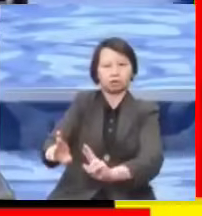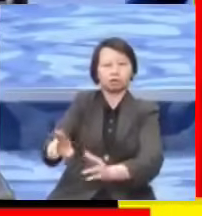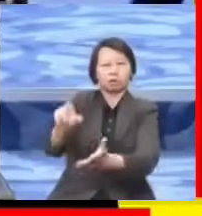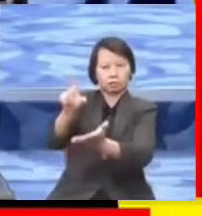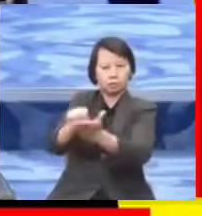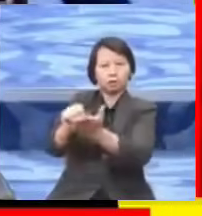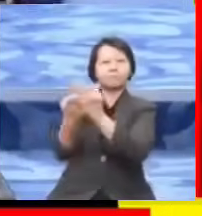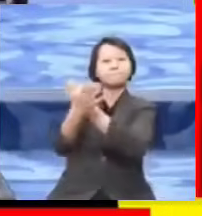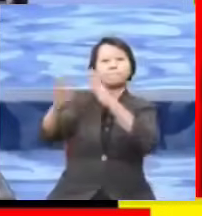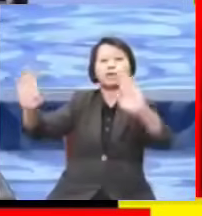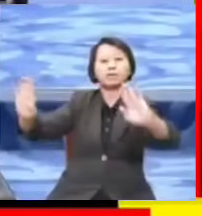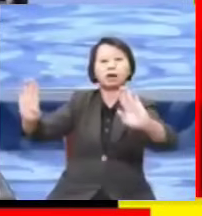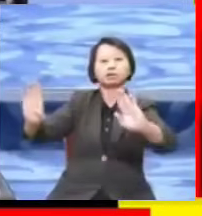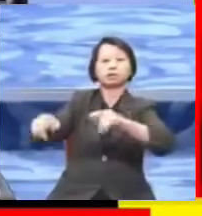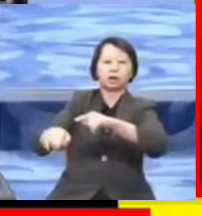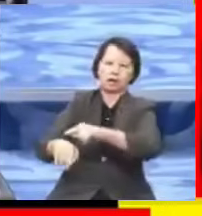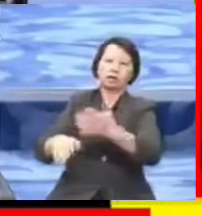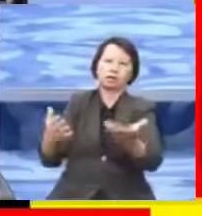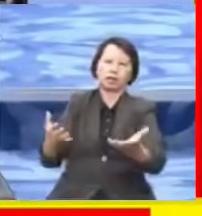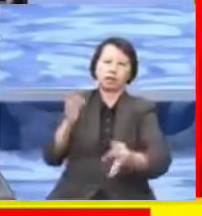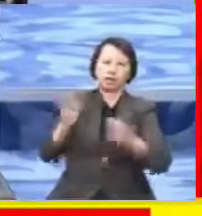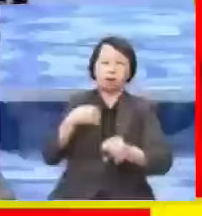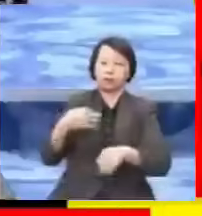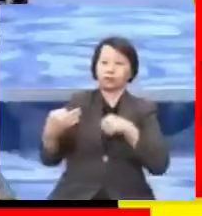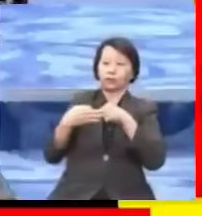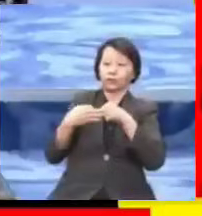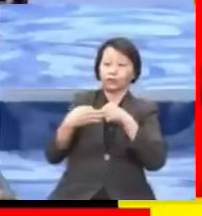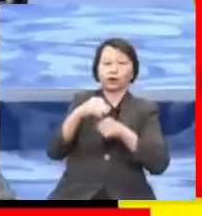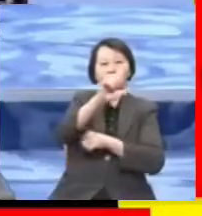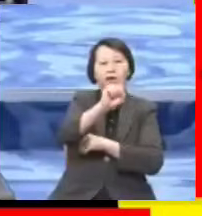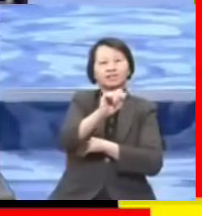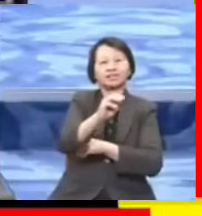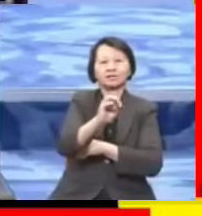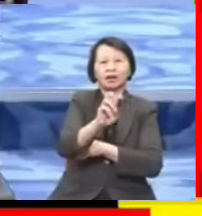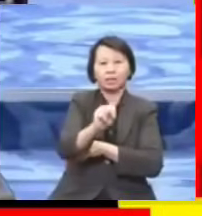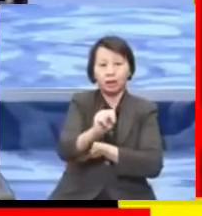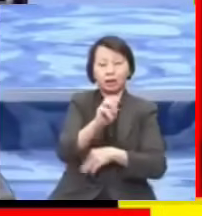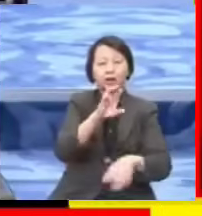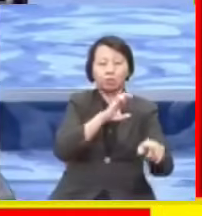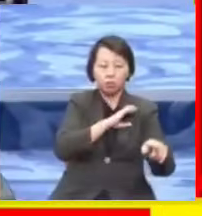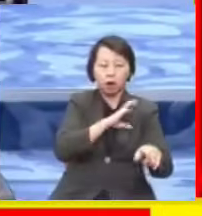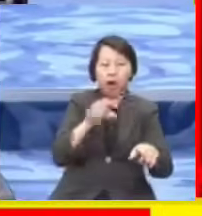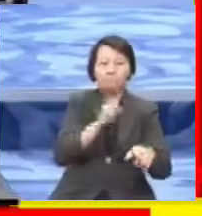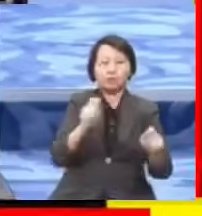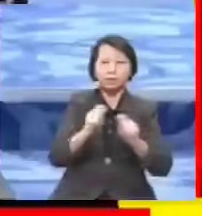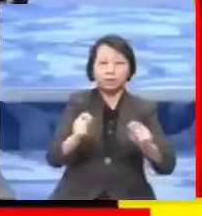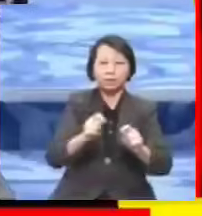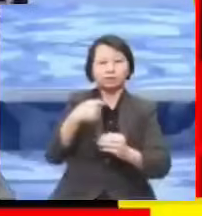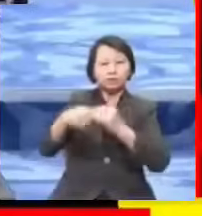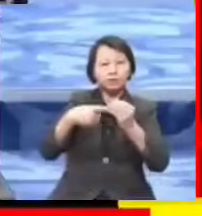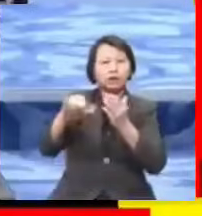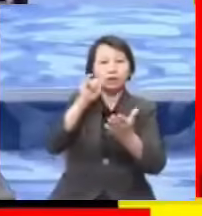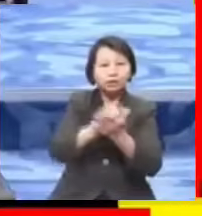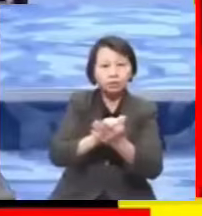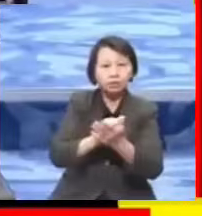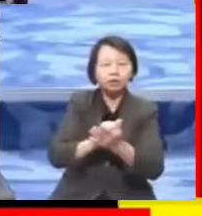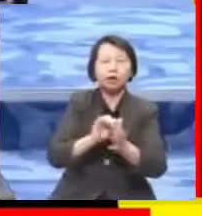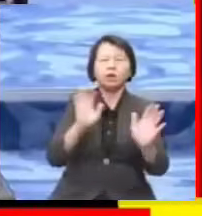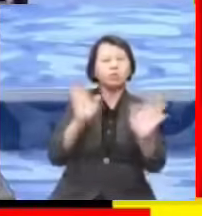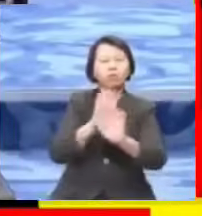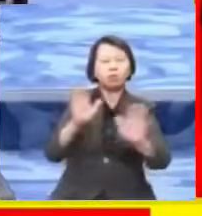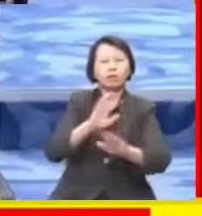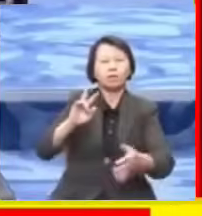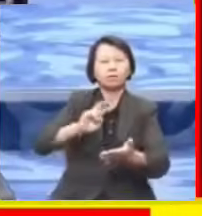media bebas. Kalau ada fitnah, kita saman ataupun polis mengambil tindakan khusus tentang itu. Tapi bukanlah